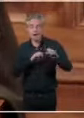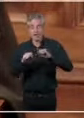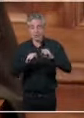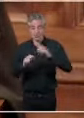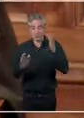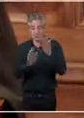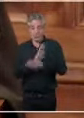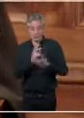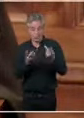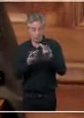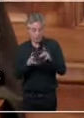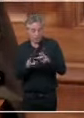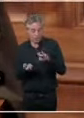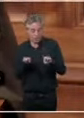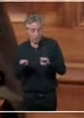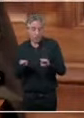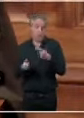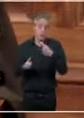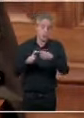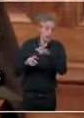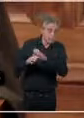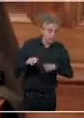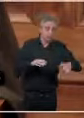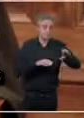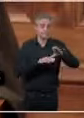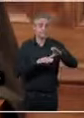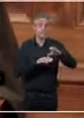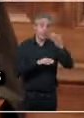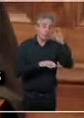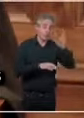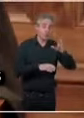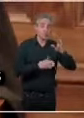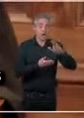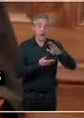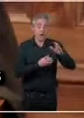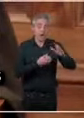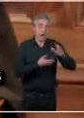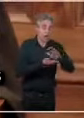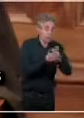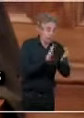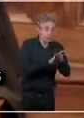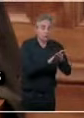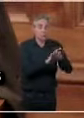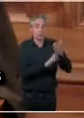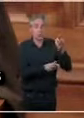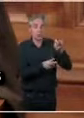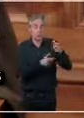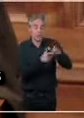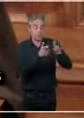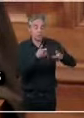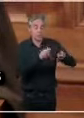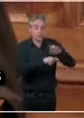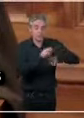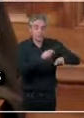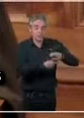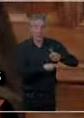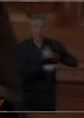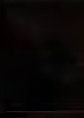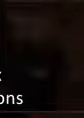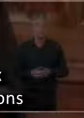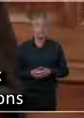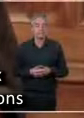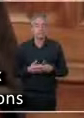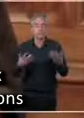par la ville et celles qui sont menées par d'autres acteurs, par exemple les acteurs économiques ou le milieu associatif